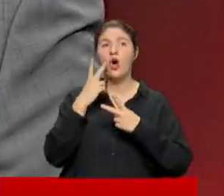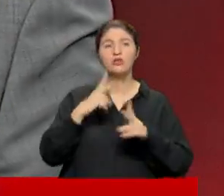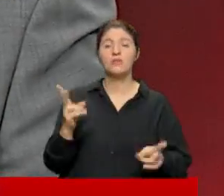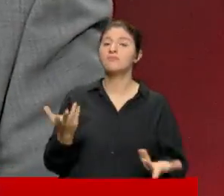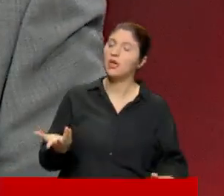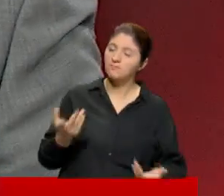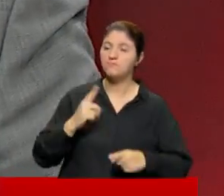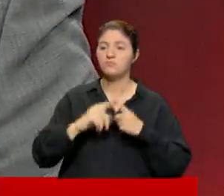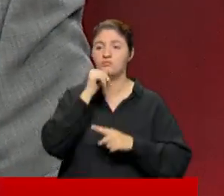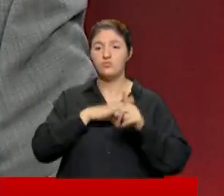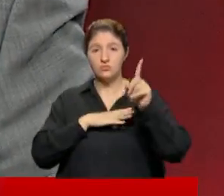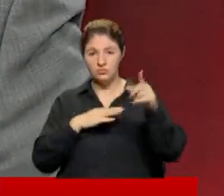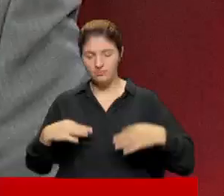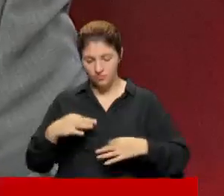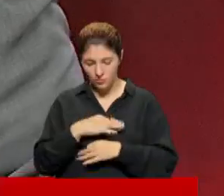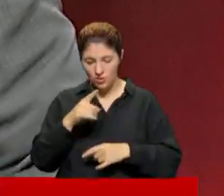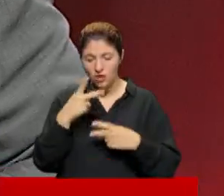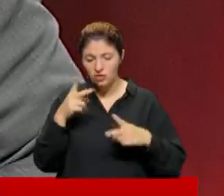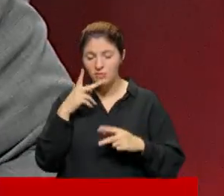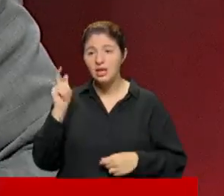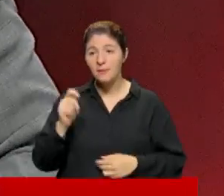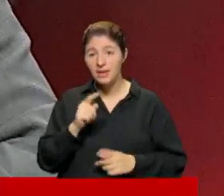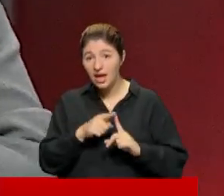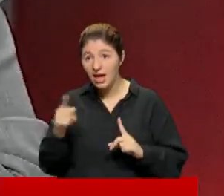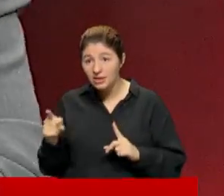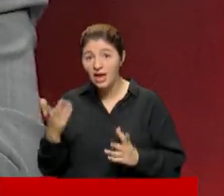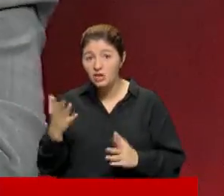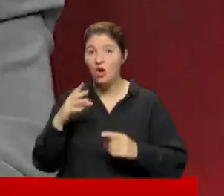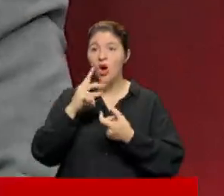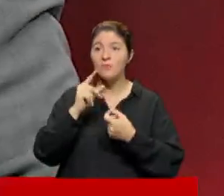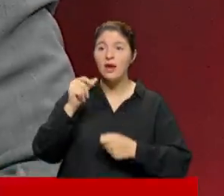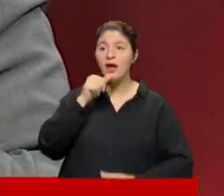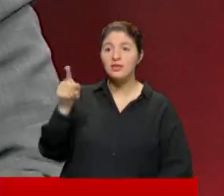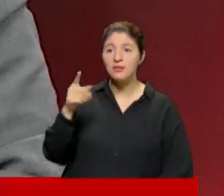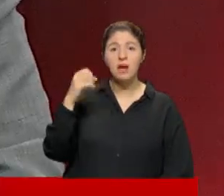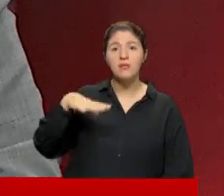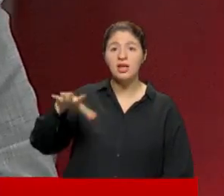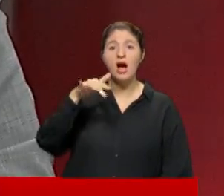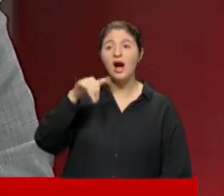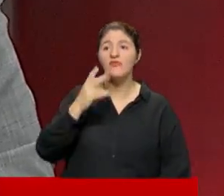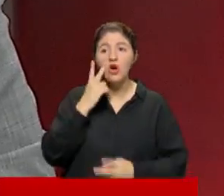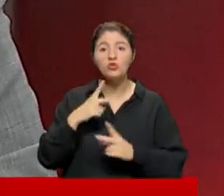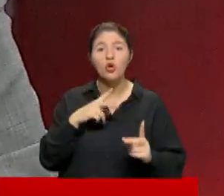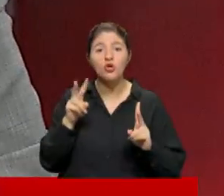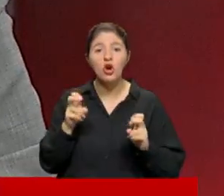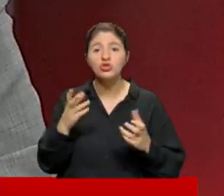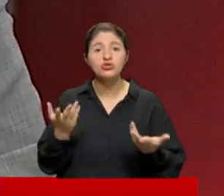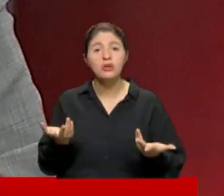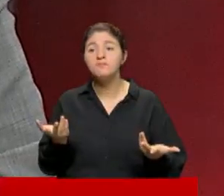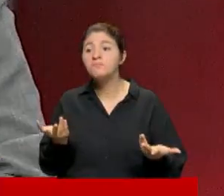Pekala sayın Kılıçdaroğlu bu açıklamayı yapana kadar Ömer Çelik ve AKP'liler niye hak ve özgürlük